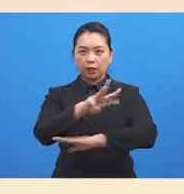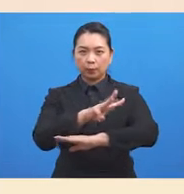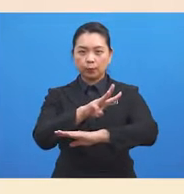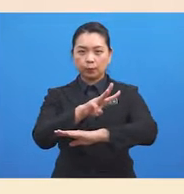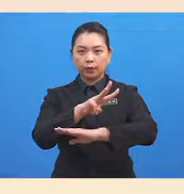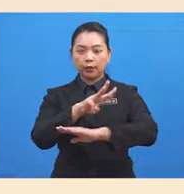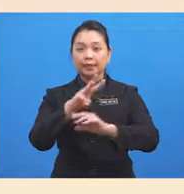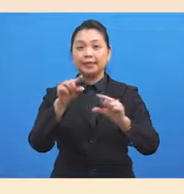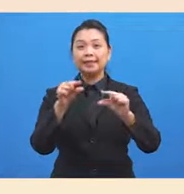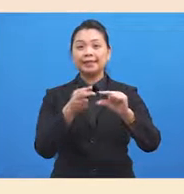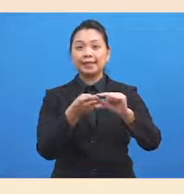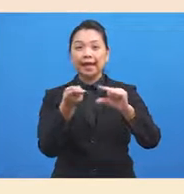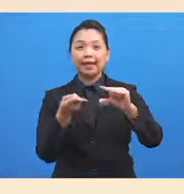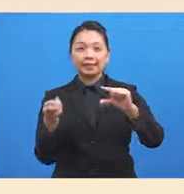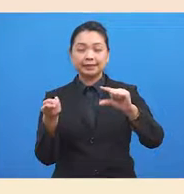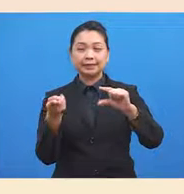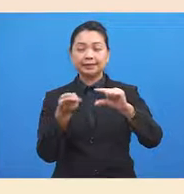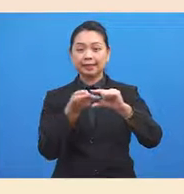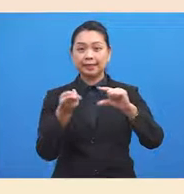Genting Highlands, Pahang.